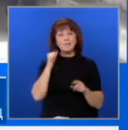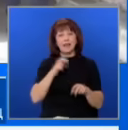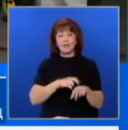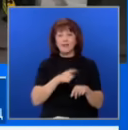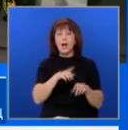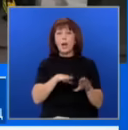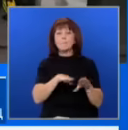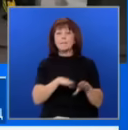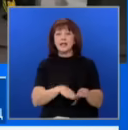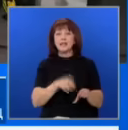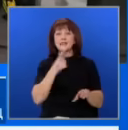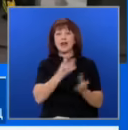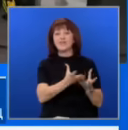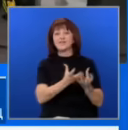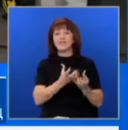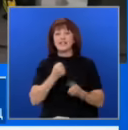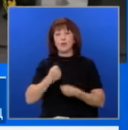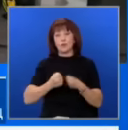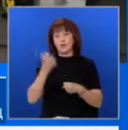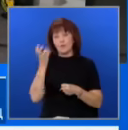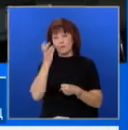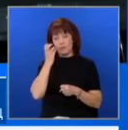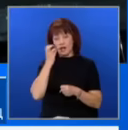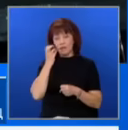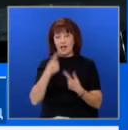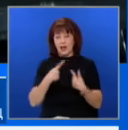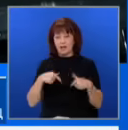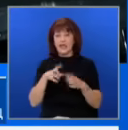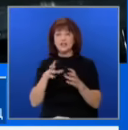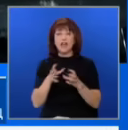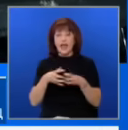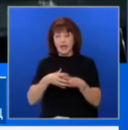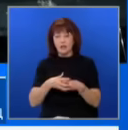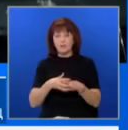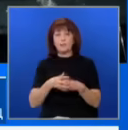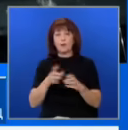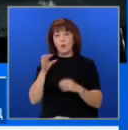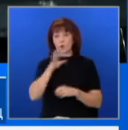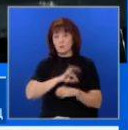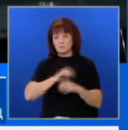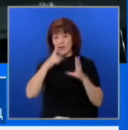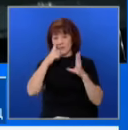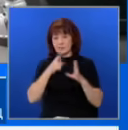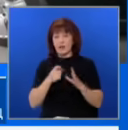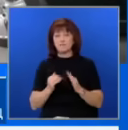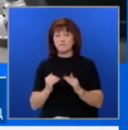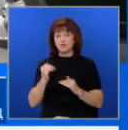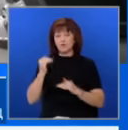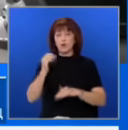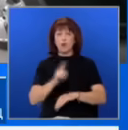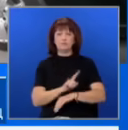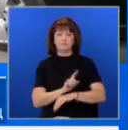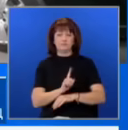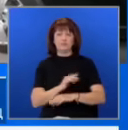за иззети автомобили в Бургас, където наш екип успя да го заснеме. Колата е бронирана с високо ниво на защита